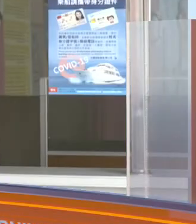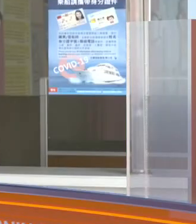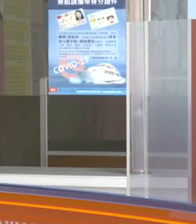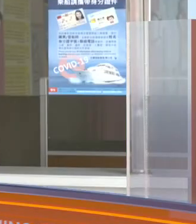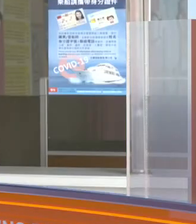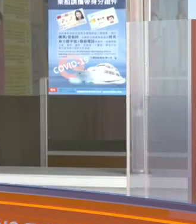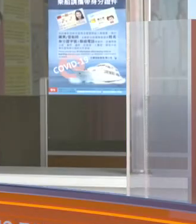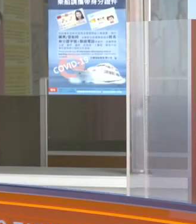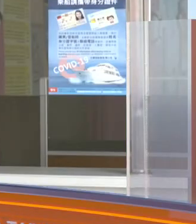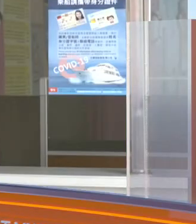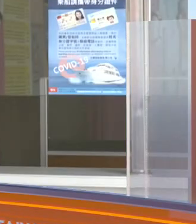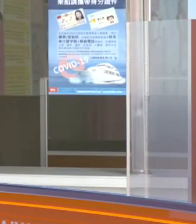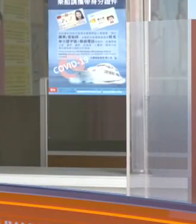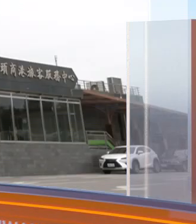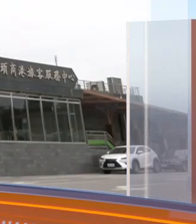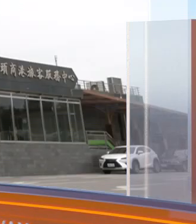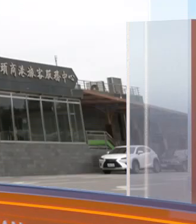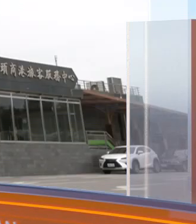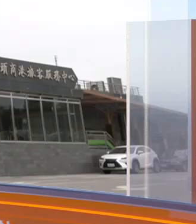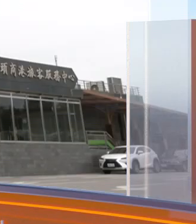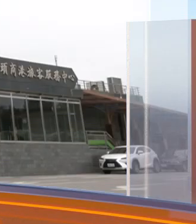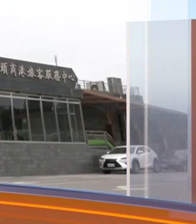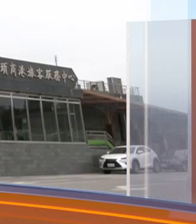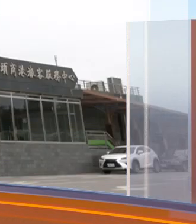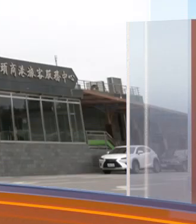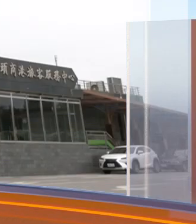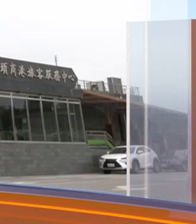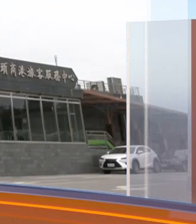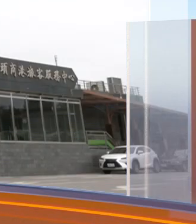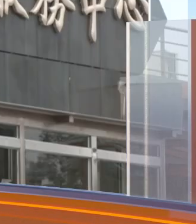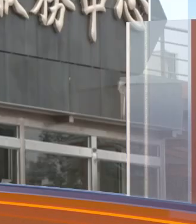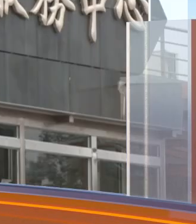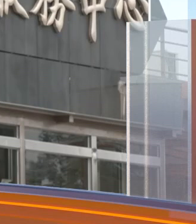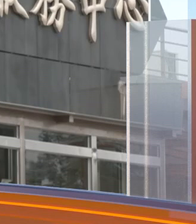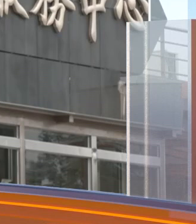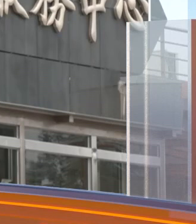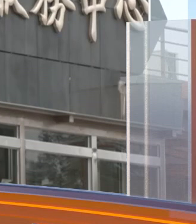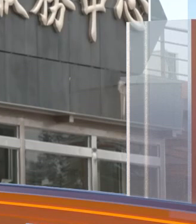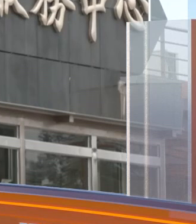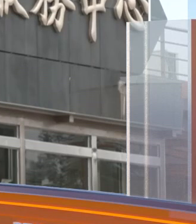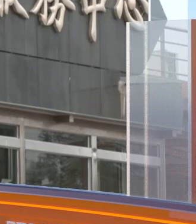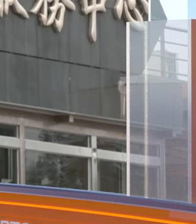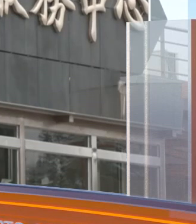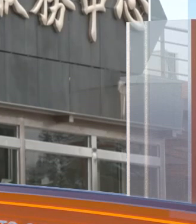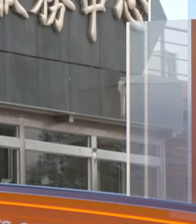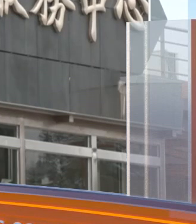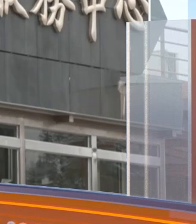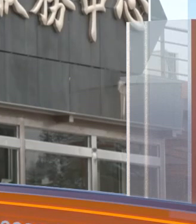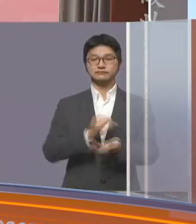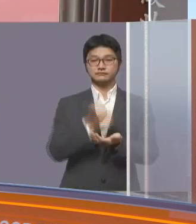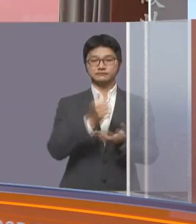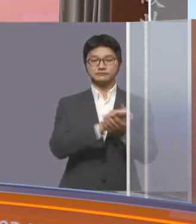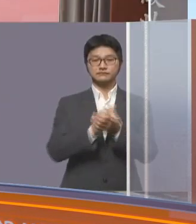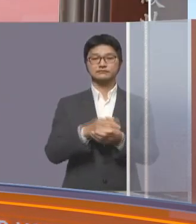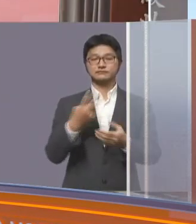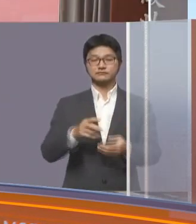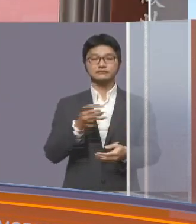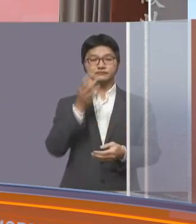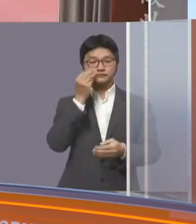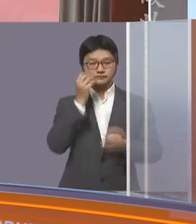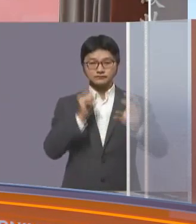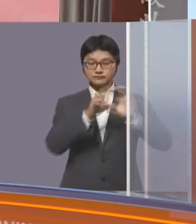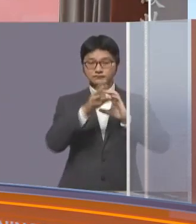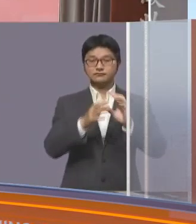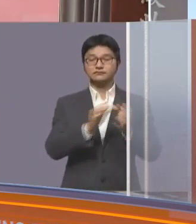行政院会昨天通过小三通金马春节专案，将提供金马地区民众还有陆配，在明年的春节期间前